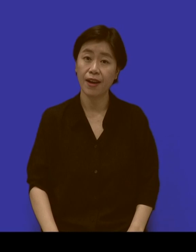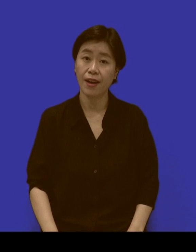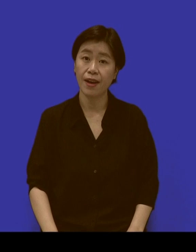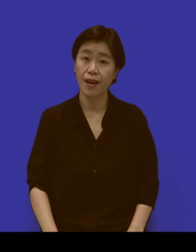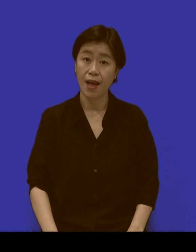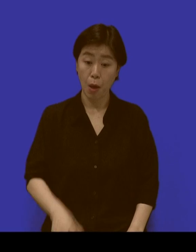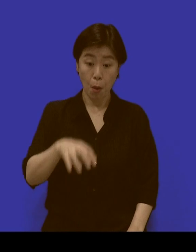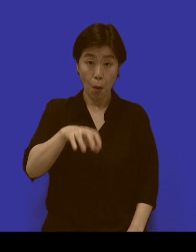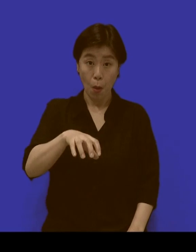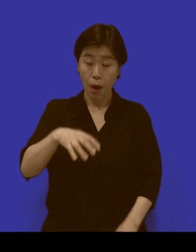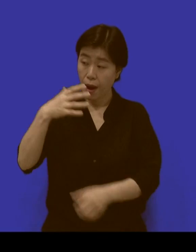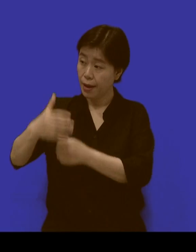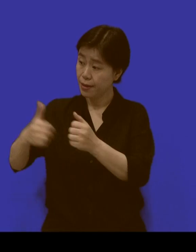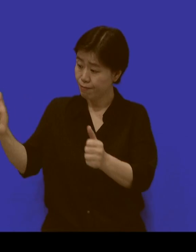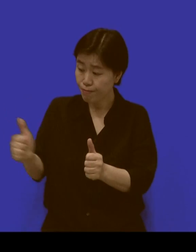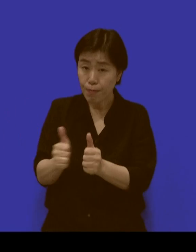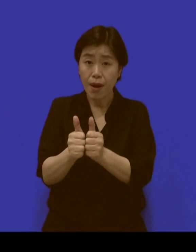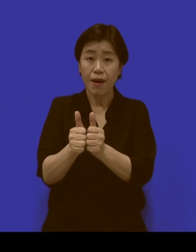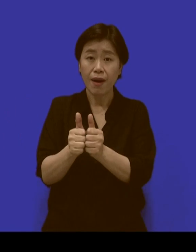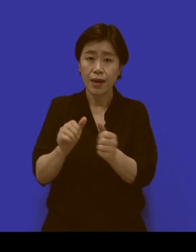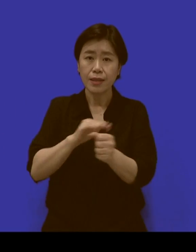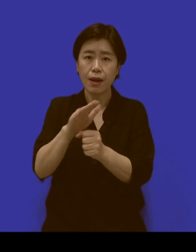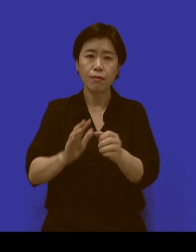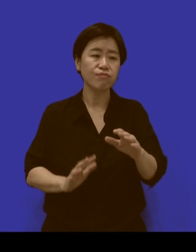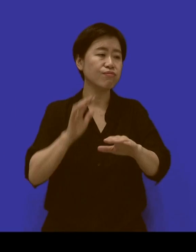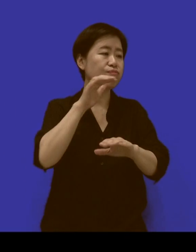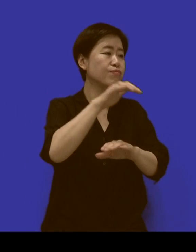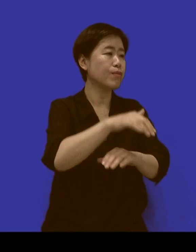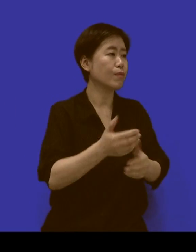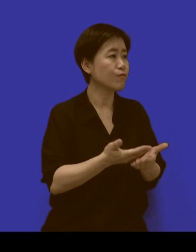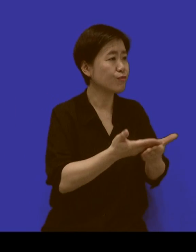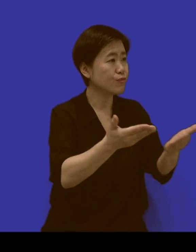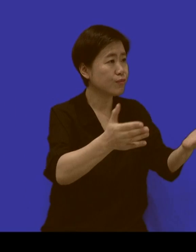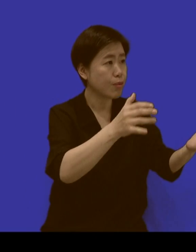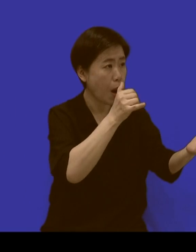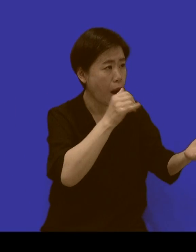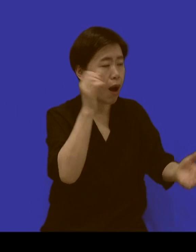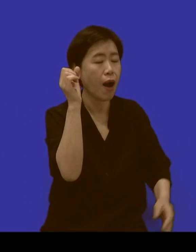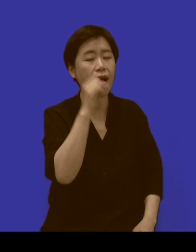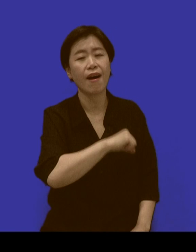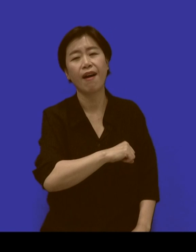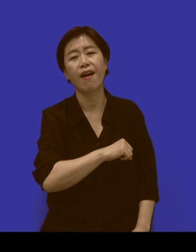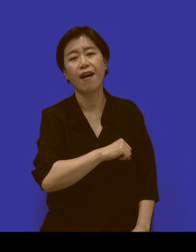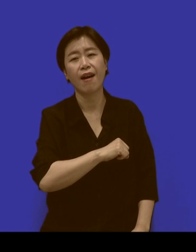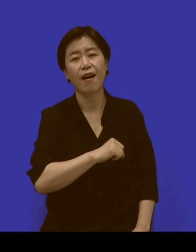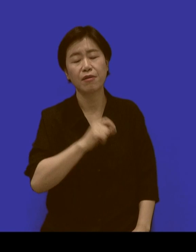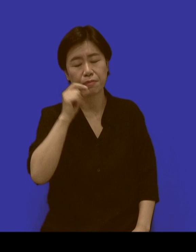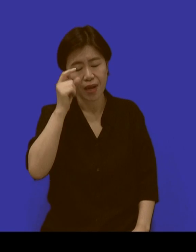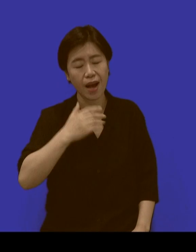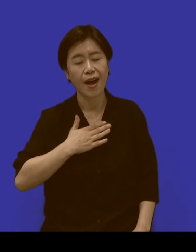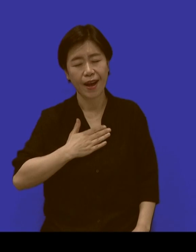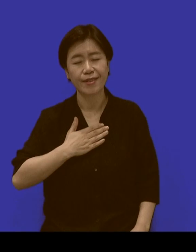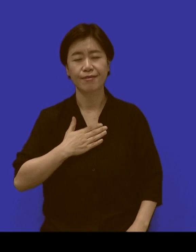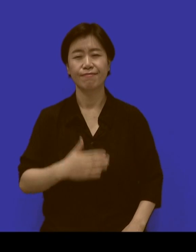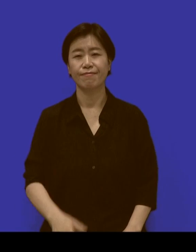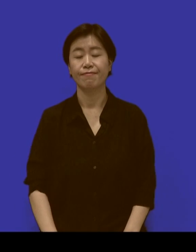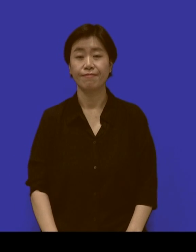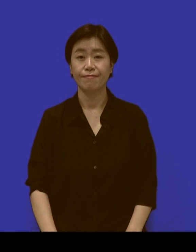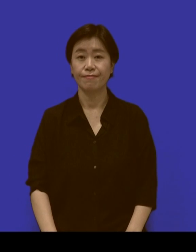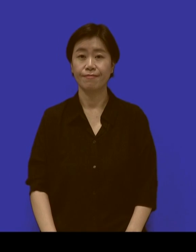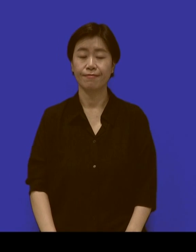함께 하셔서 정말 사랑을 부어주시는구나. 사랑 없는 나에게도 부어주시고 환자분에게도 그런 마음을, 위로의